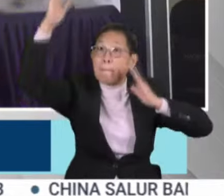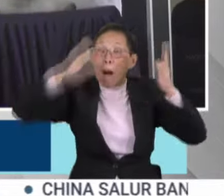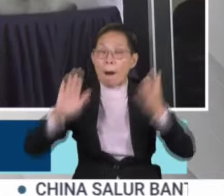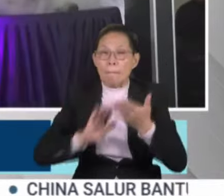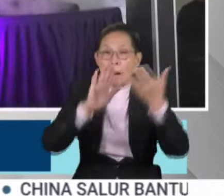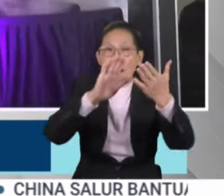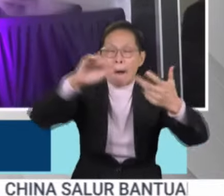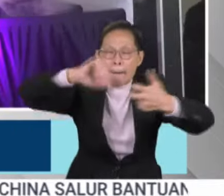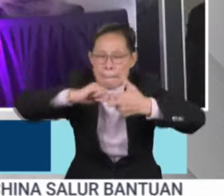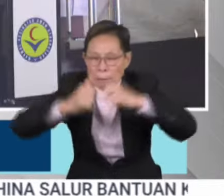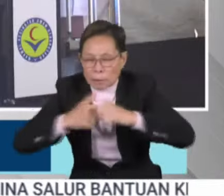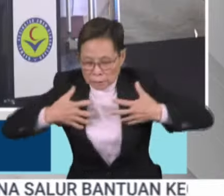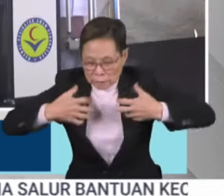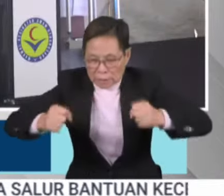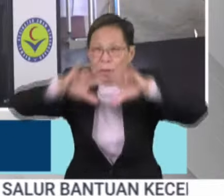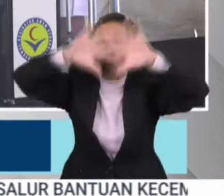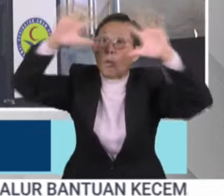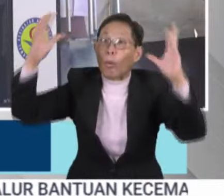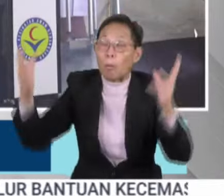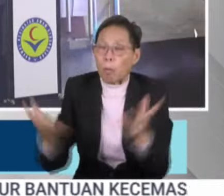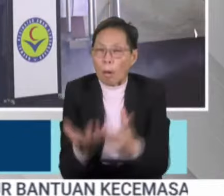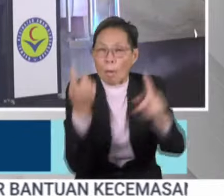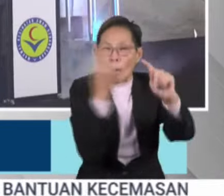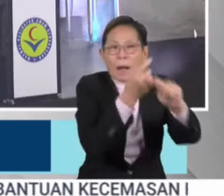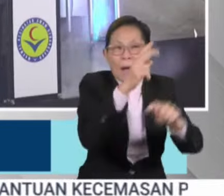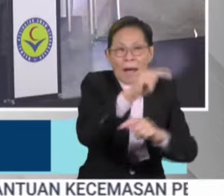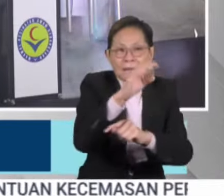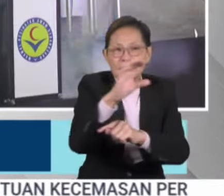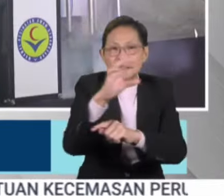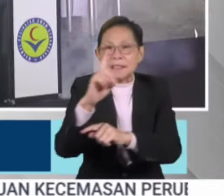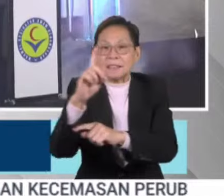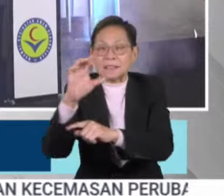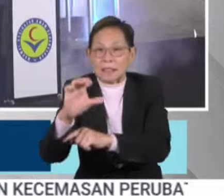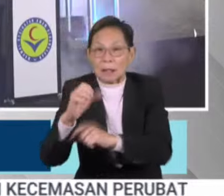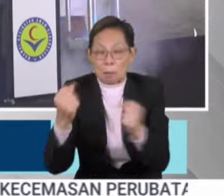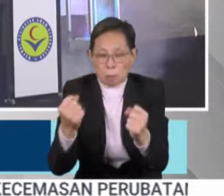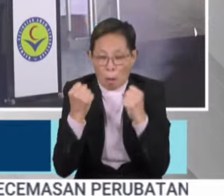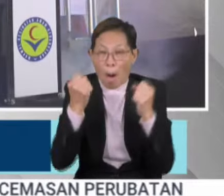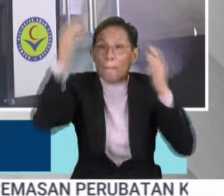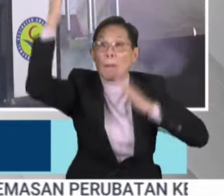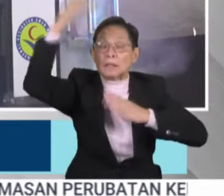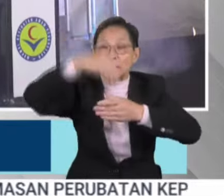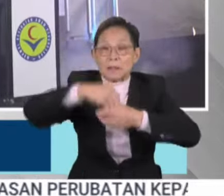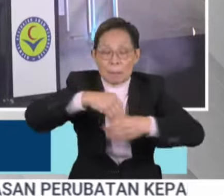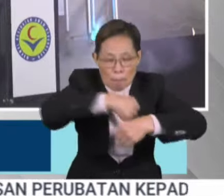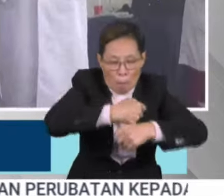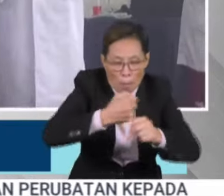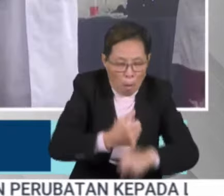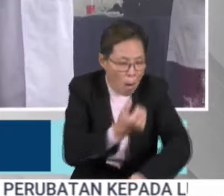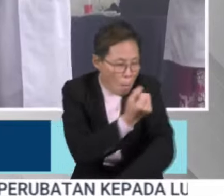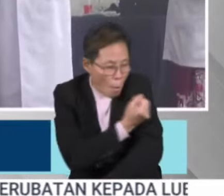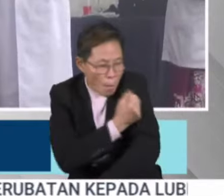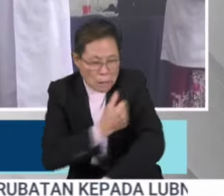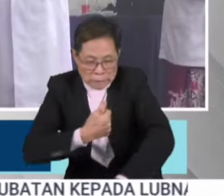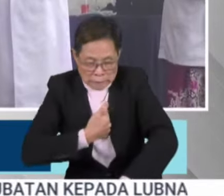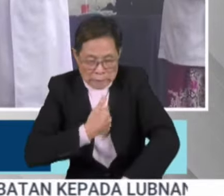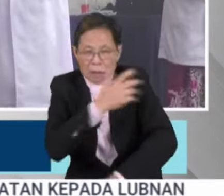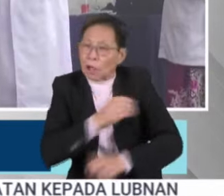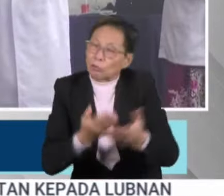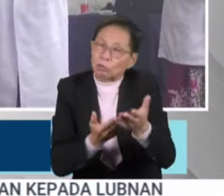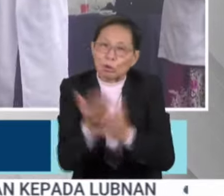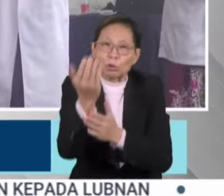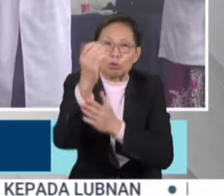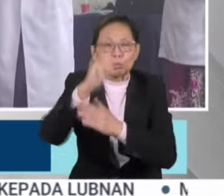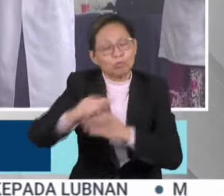dalam menghadapi krisis kesihatan global. Pembinaan NCDC mengukuhkan kedudukan Malaysia dalam penghasilan vaksin sendiri